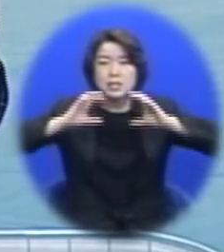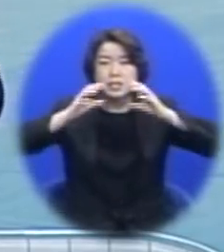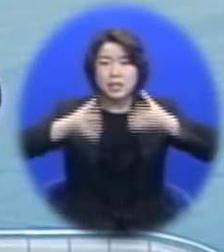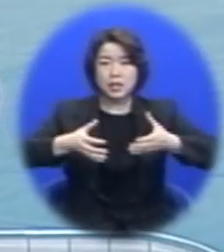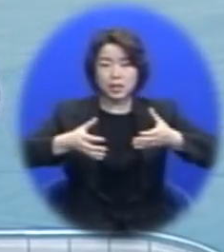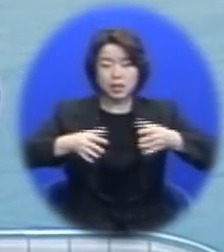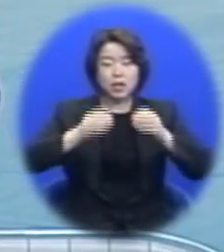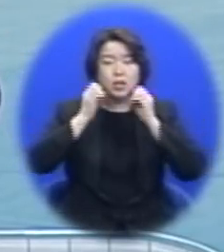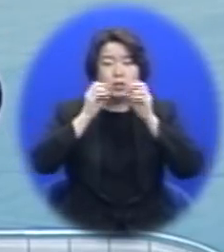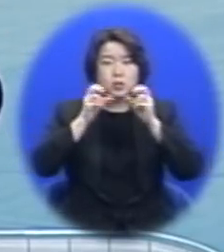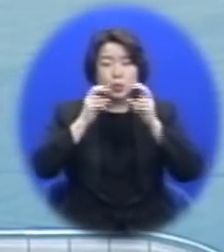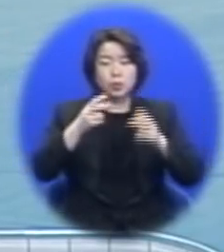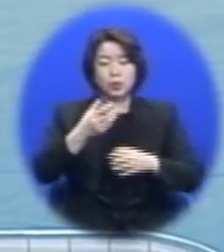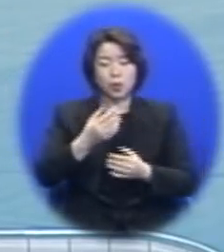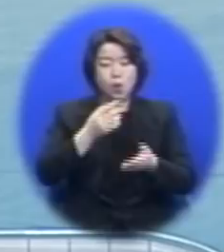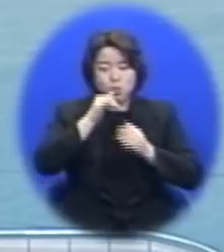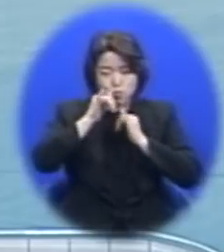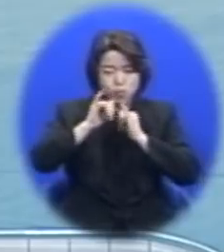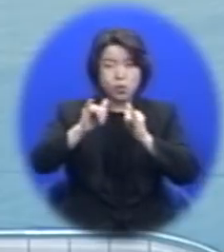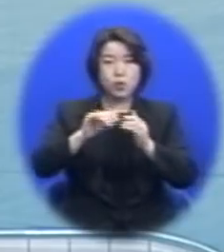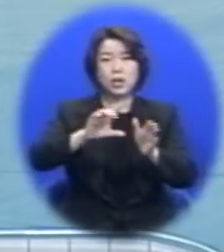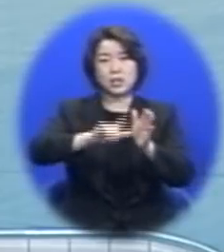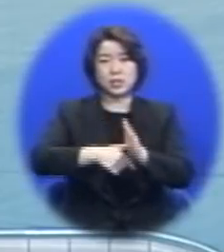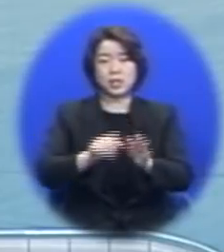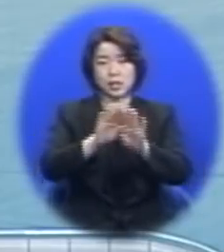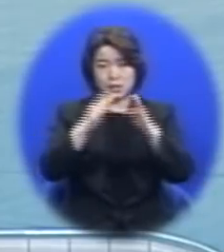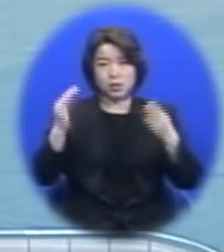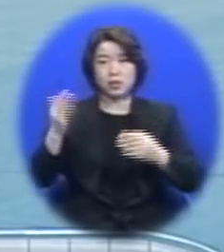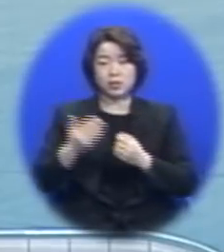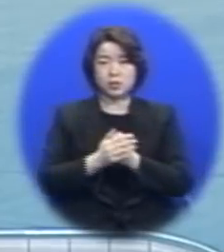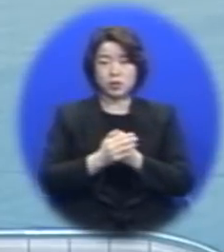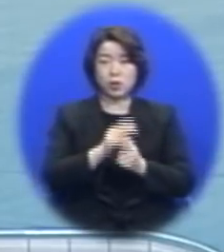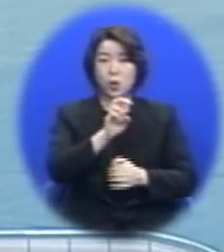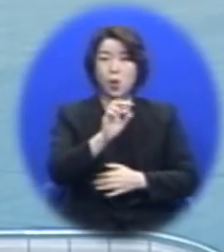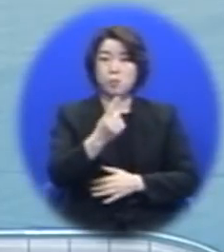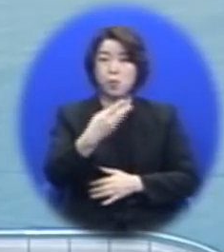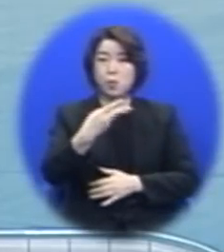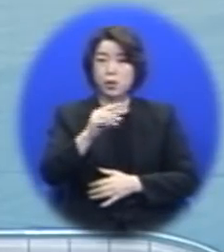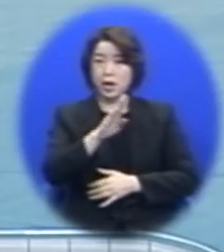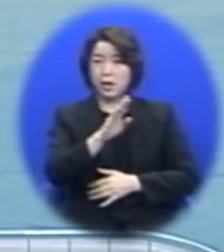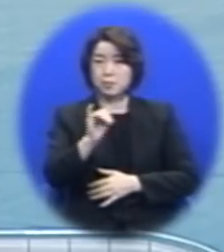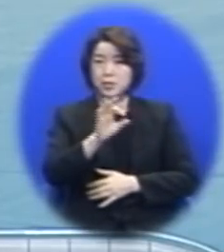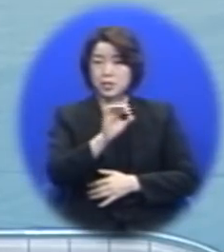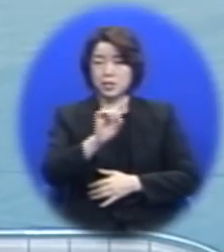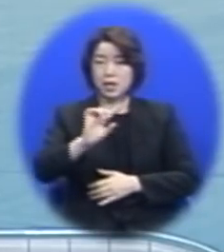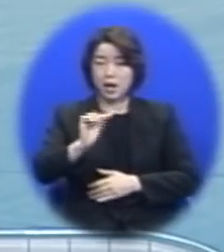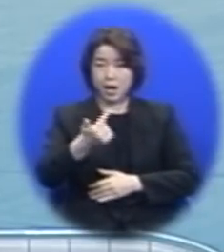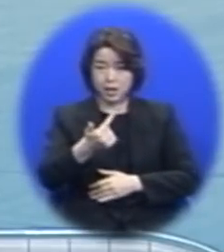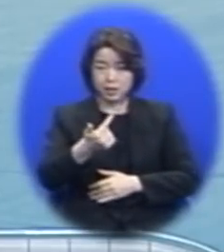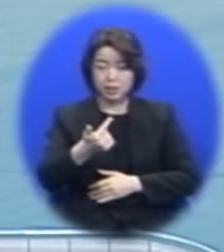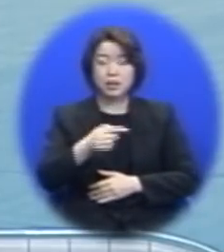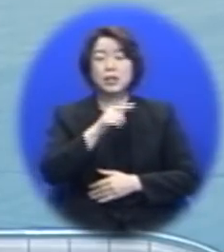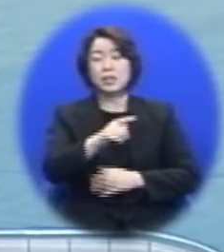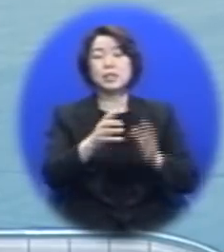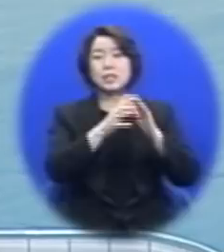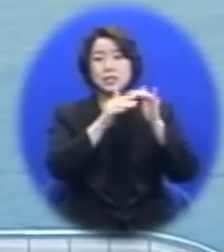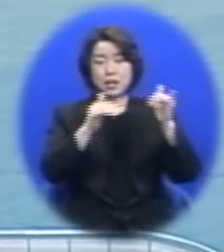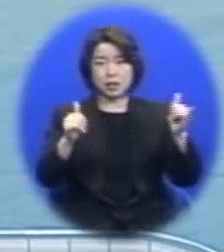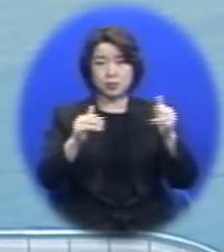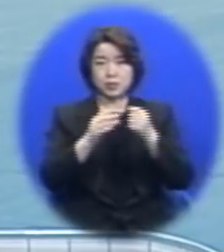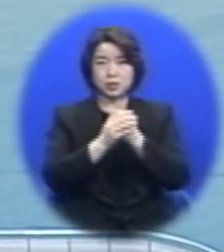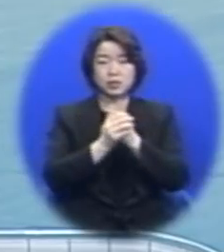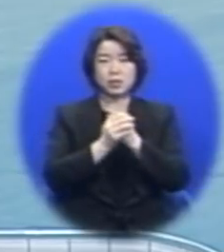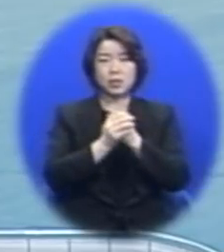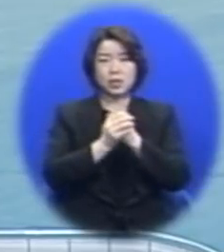위대한 시대가 열렸습니다. 이 모라비안 선교단들은 처음에는 체코에서 살았습니다. 체코 사람들이에요.